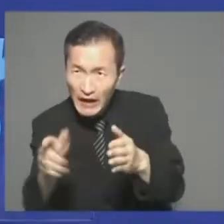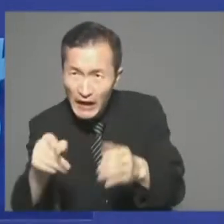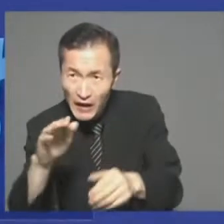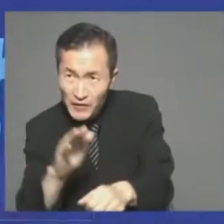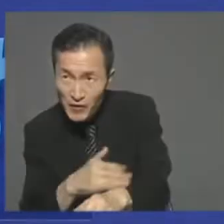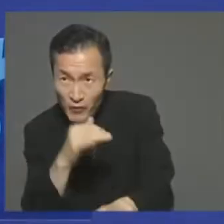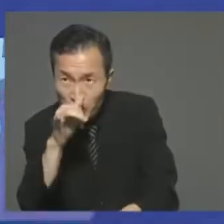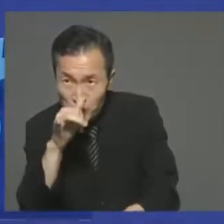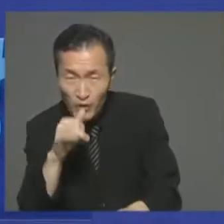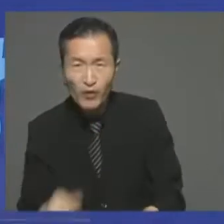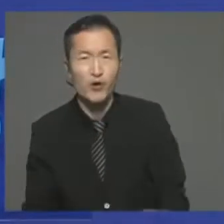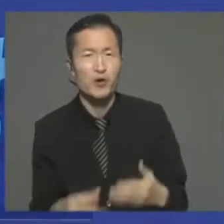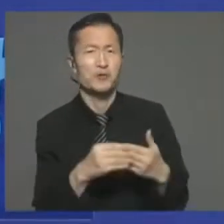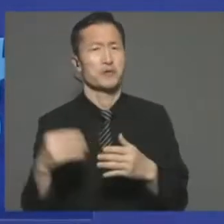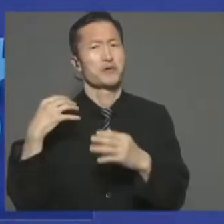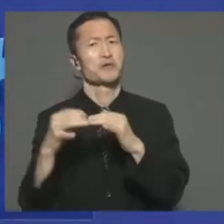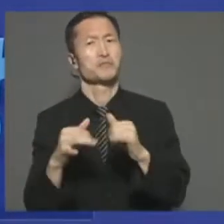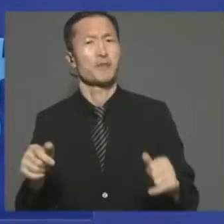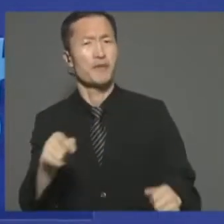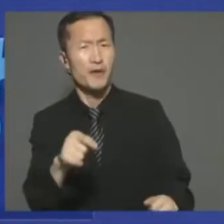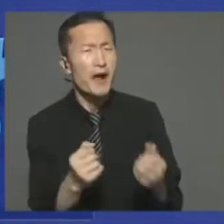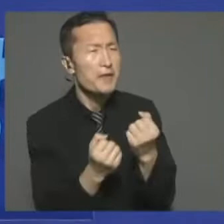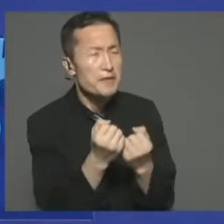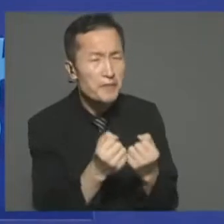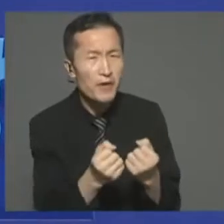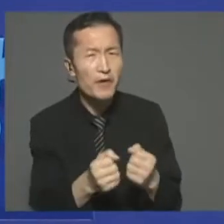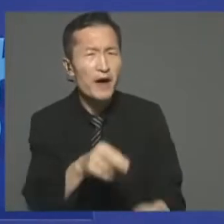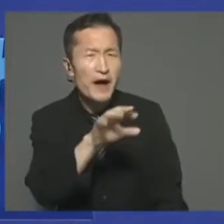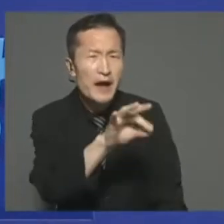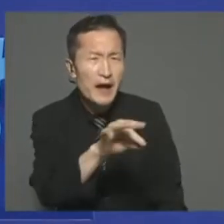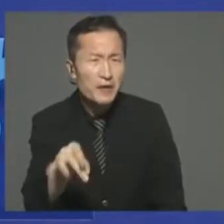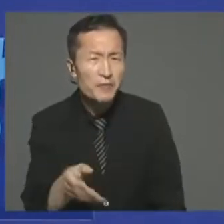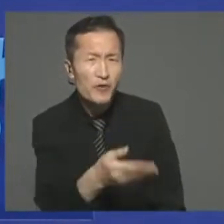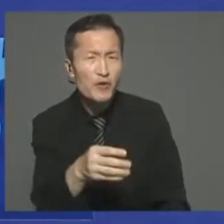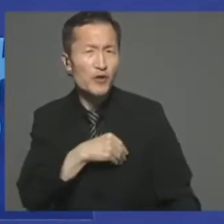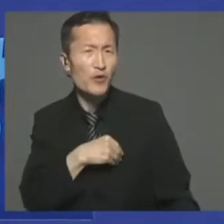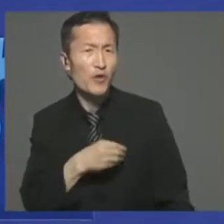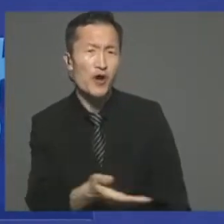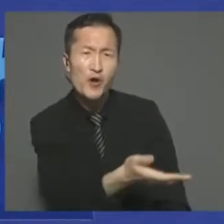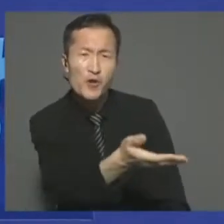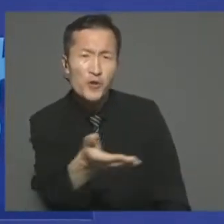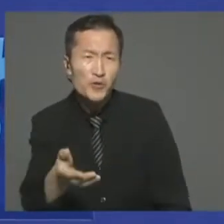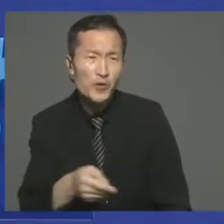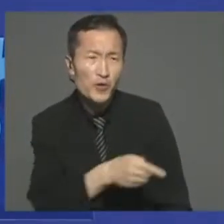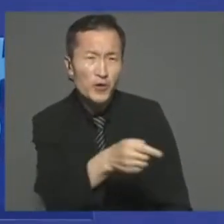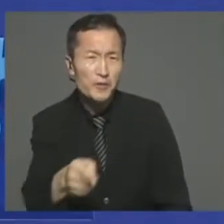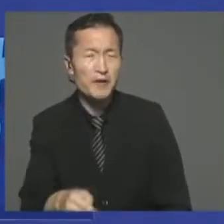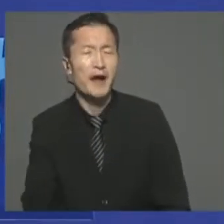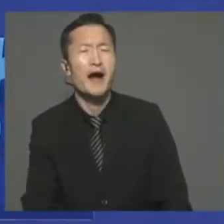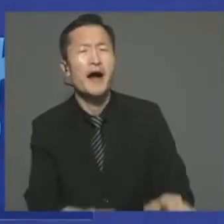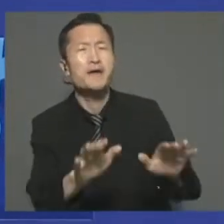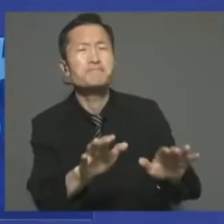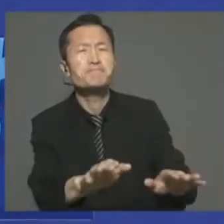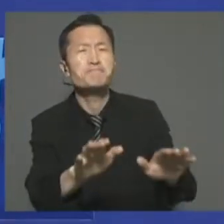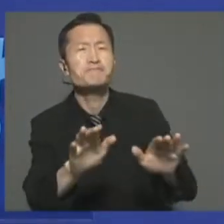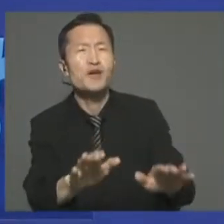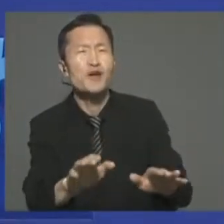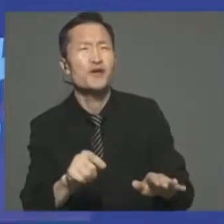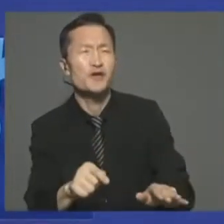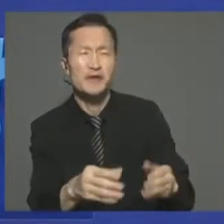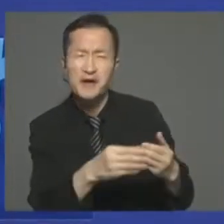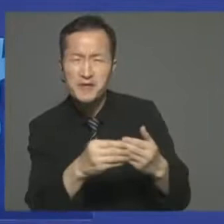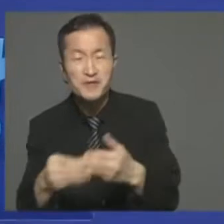지도자는 때로는 그것을 설득하고 때로는 당원들과 지지자들을 자제시켜가면서 나가야